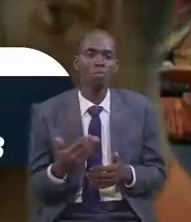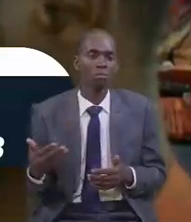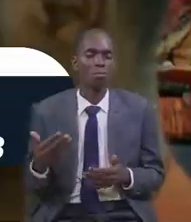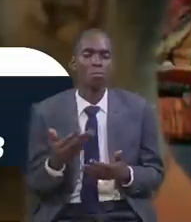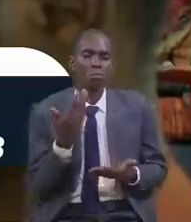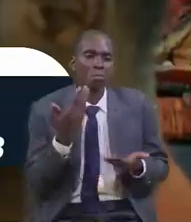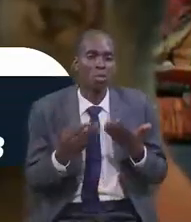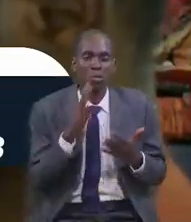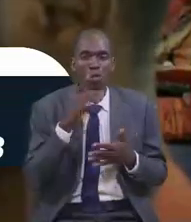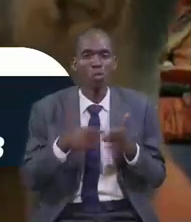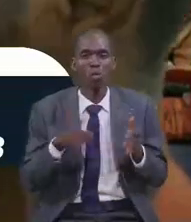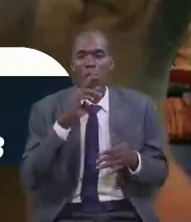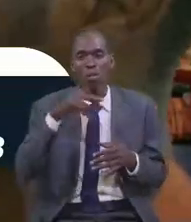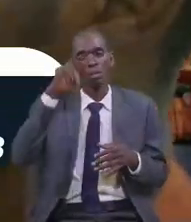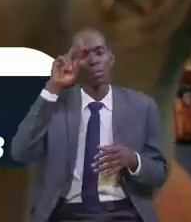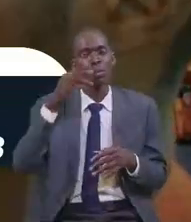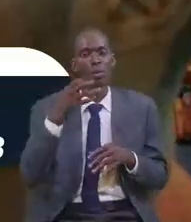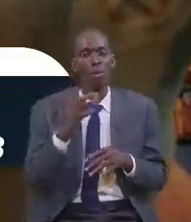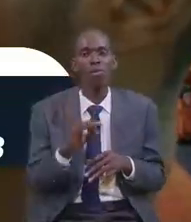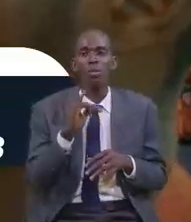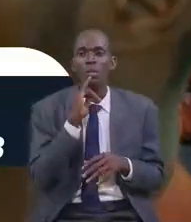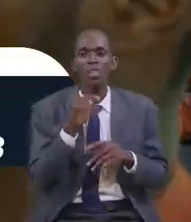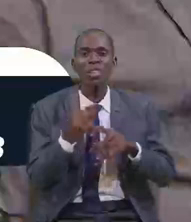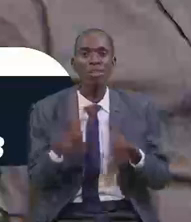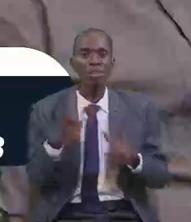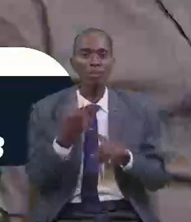pas ignorer. Alors,